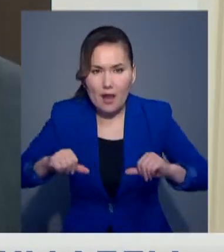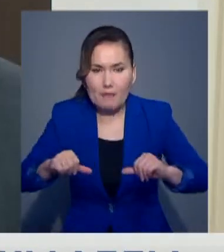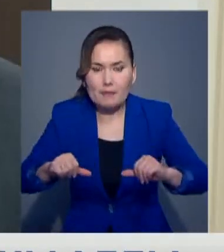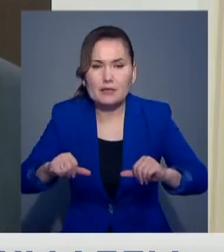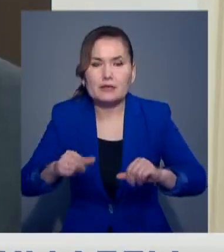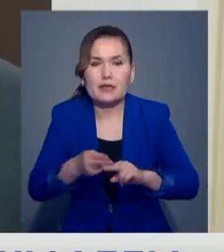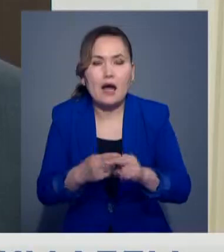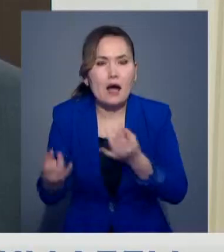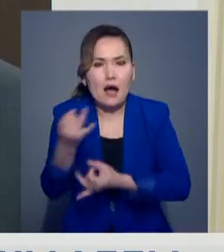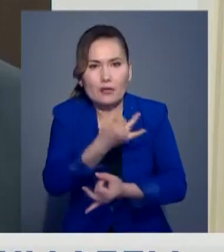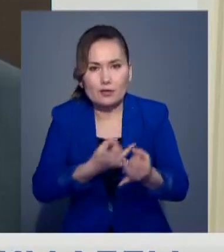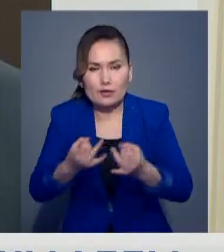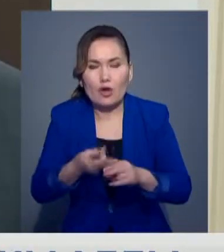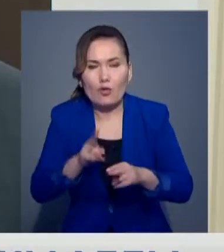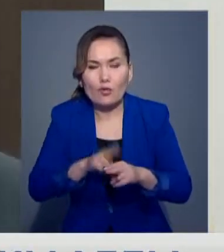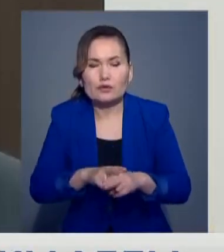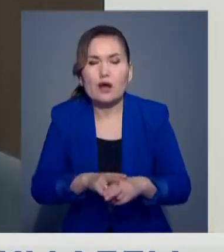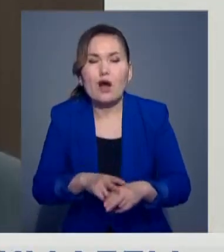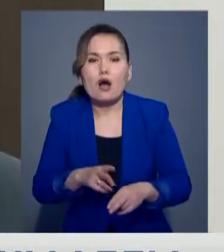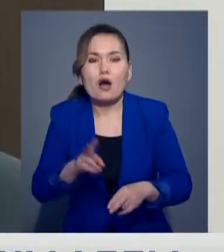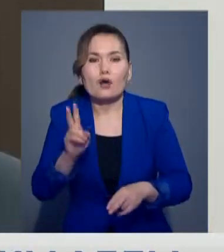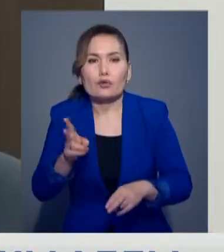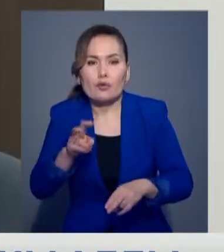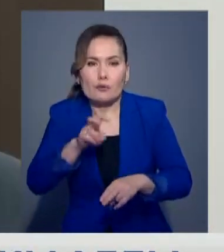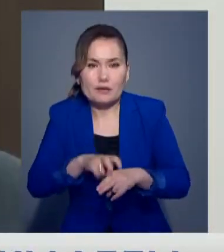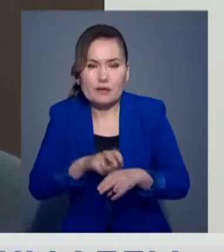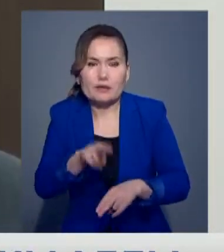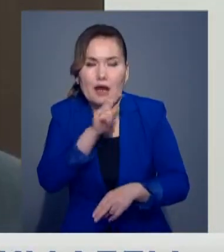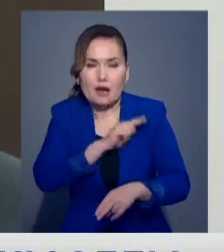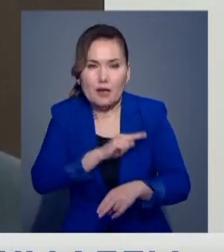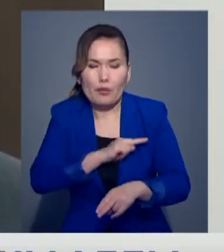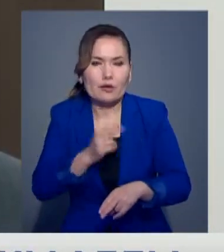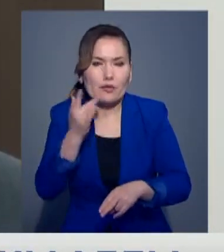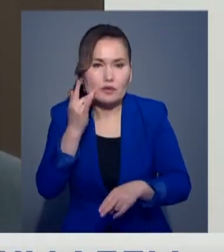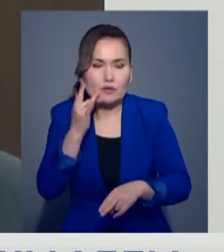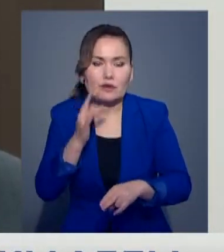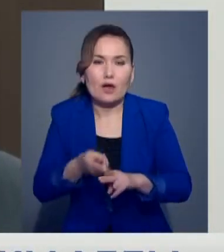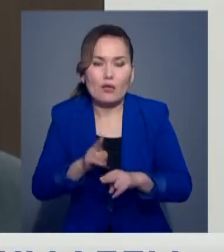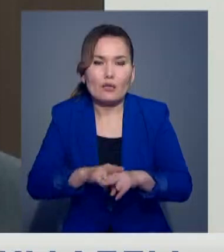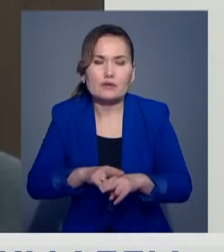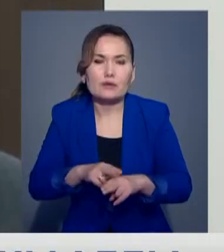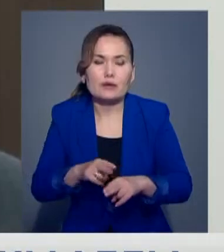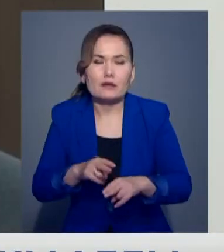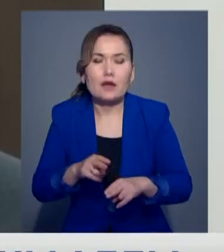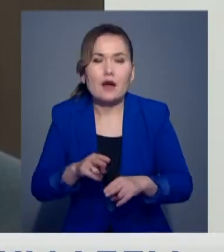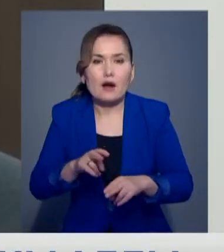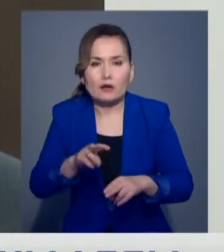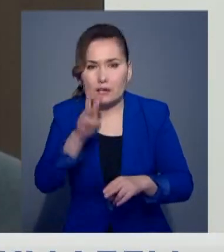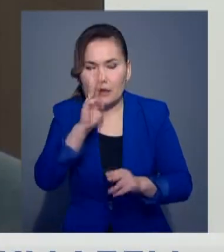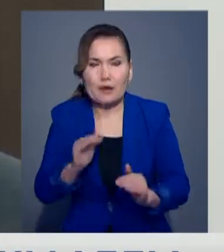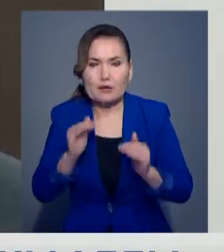олар негізінен со індетке қарсы жұмыс істеген қызметкерлерді ат жөндерін бәрін бір толықтай